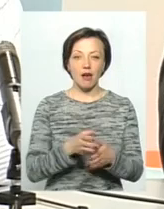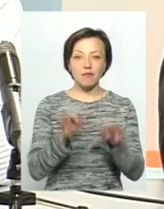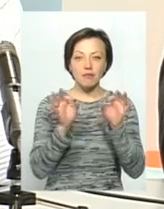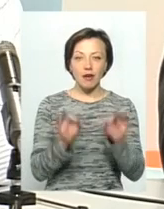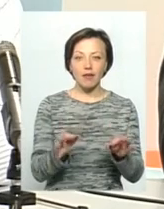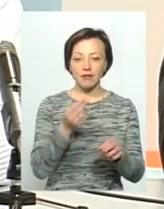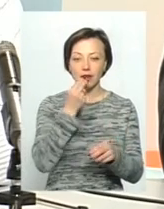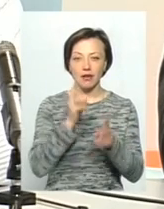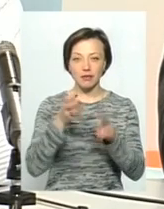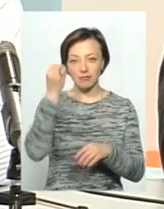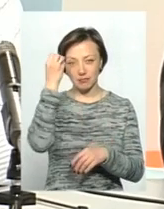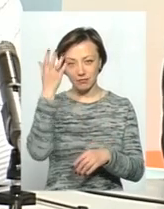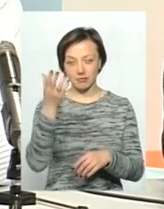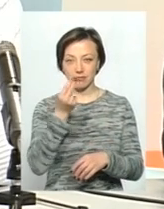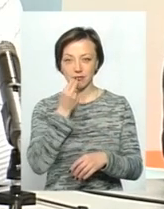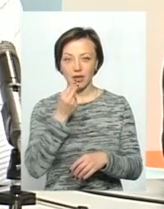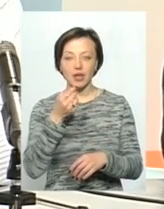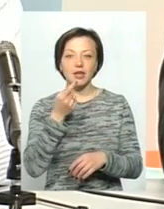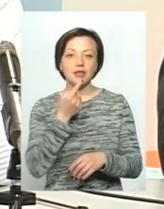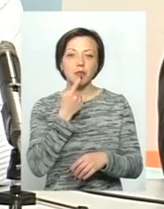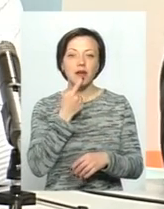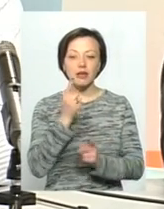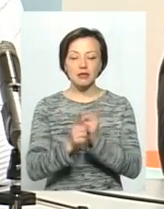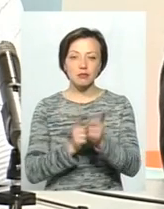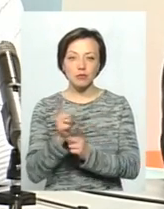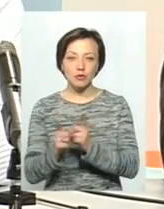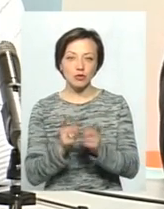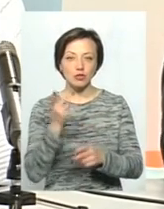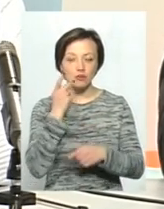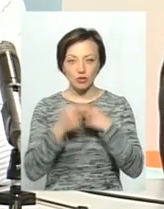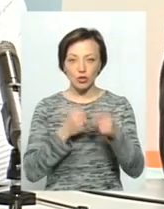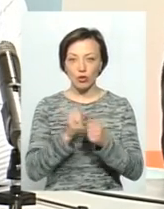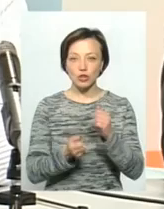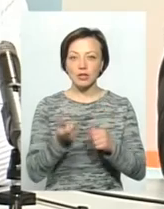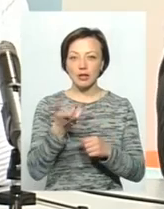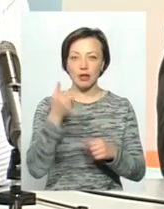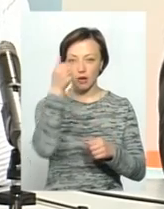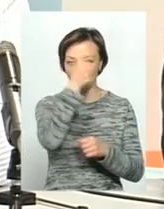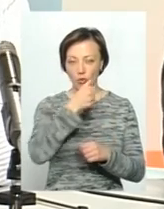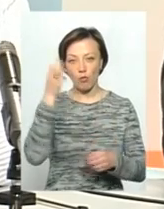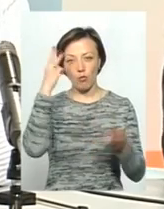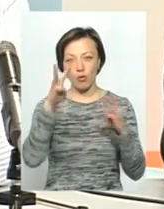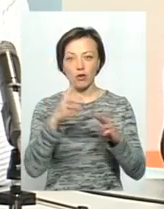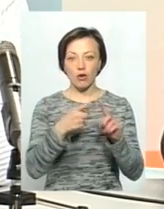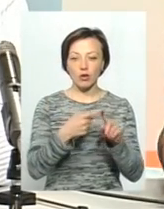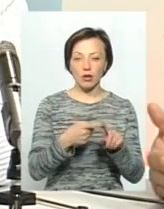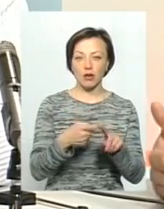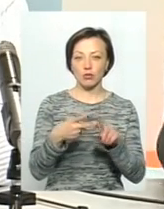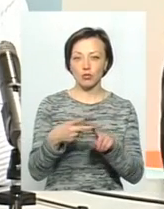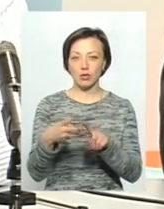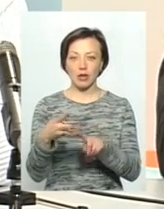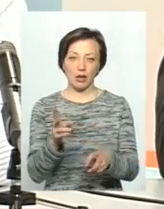треба працювати завжди. То, що смаки міняються завжди, кожні пару років у нас в моді одна кухня,